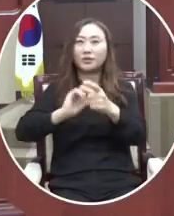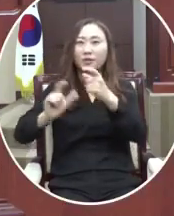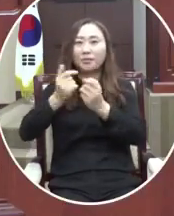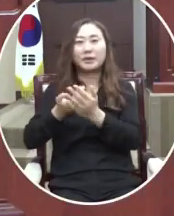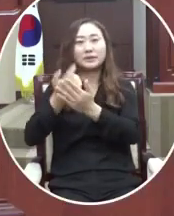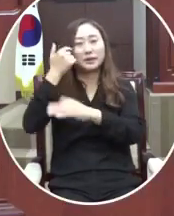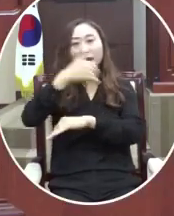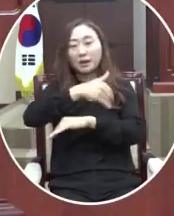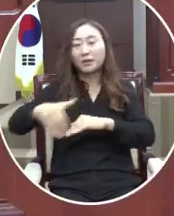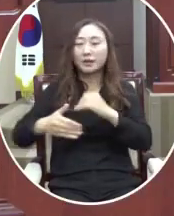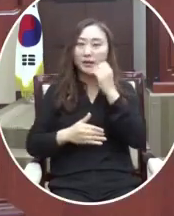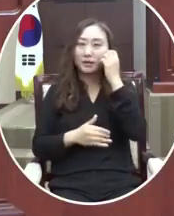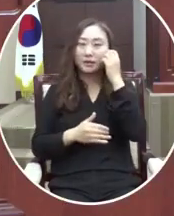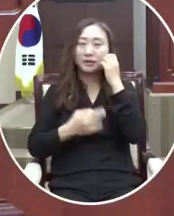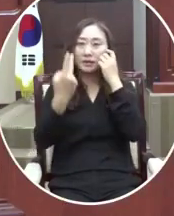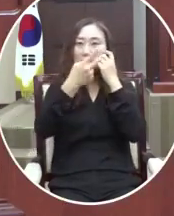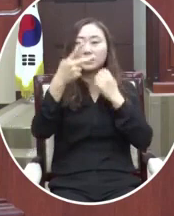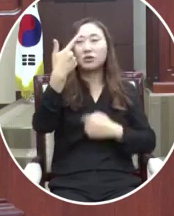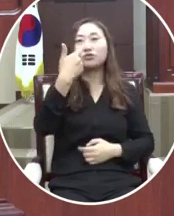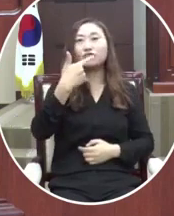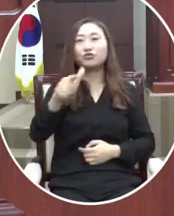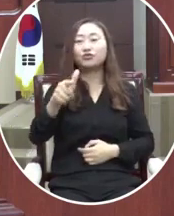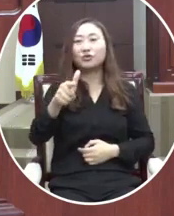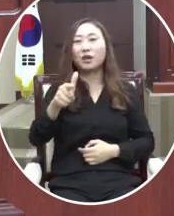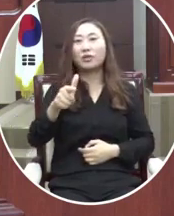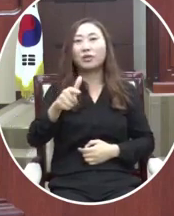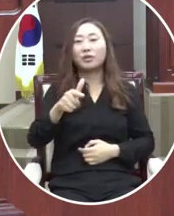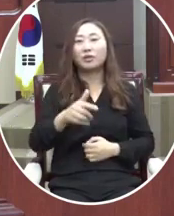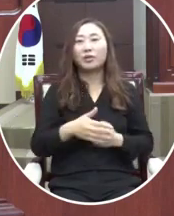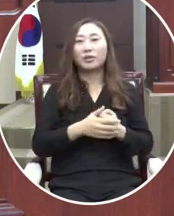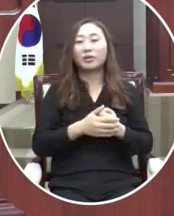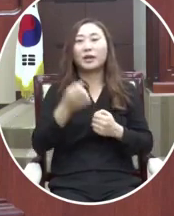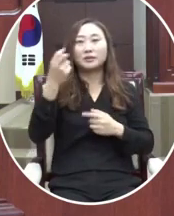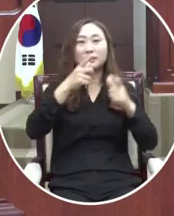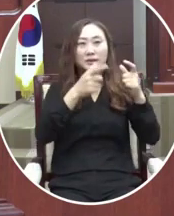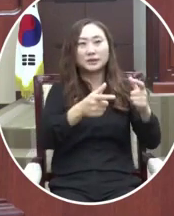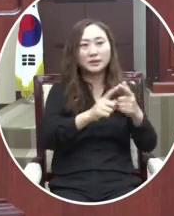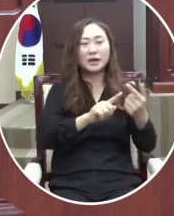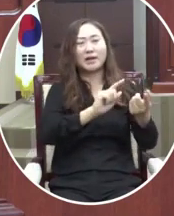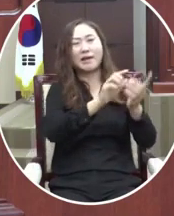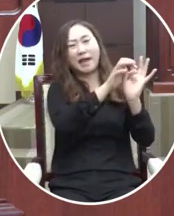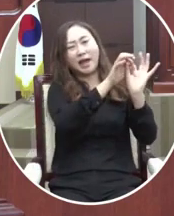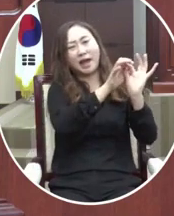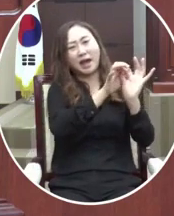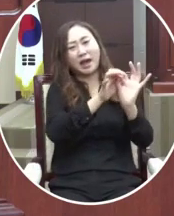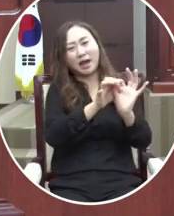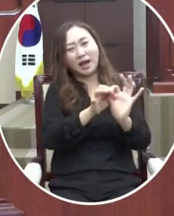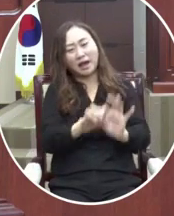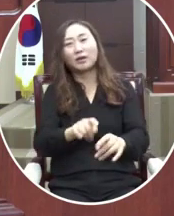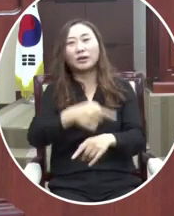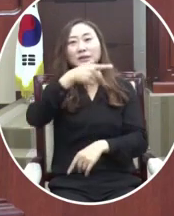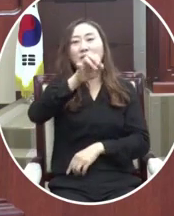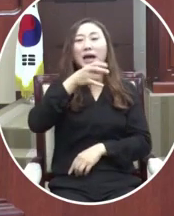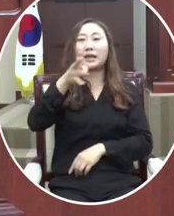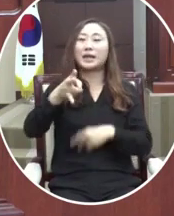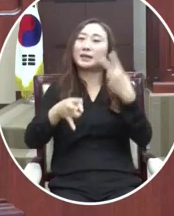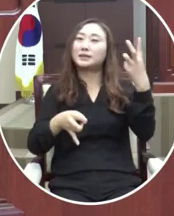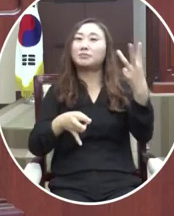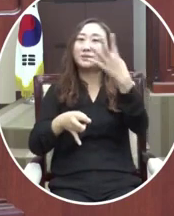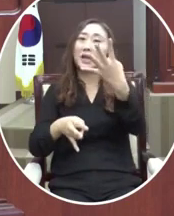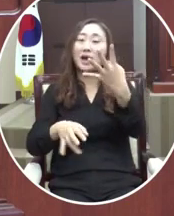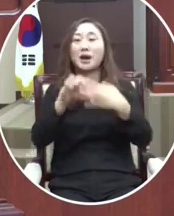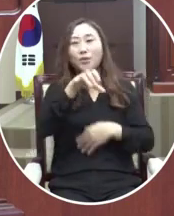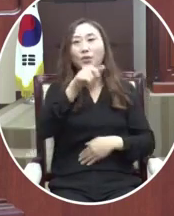개발해 하겠습니다 2006년 재정부 촉진지구 지정 이후 수많은 진통을 겪고 온 상계 34동